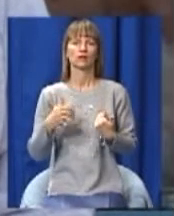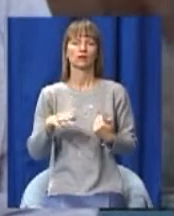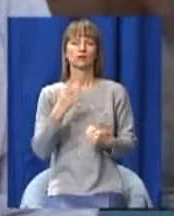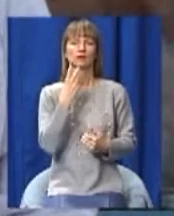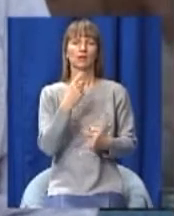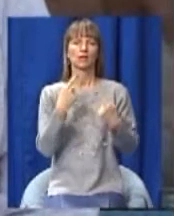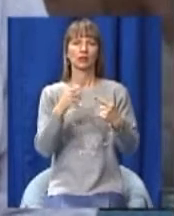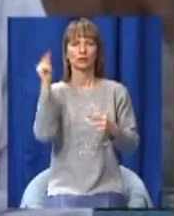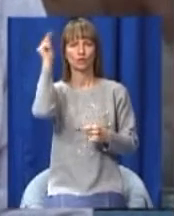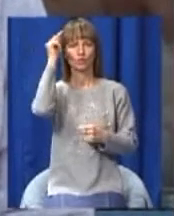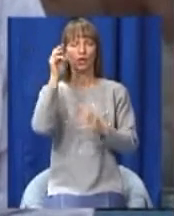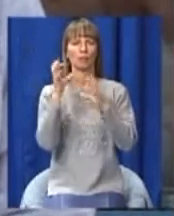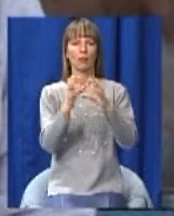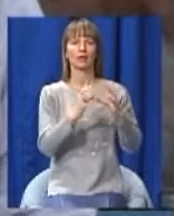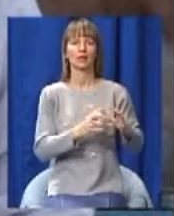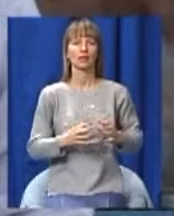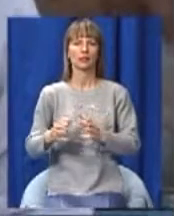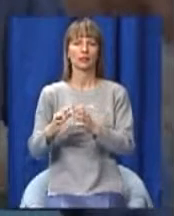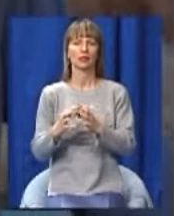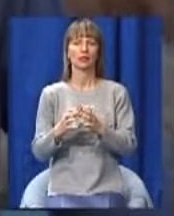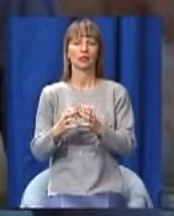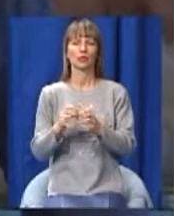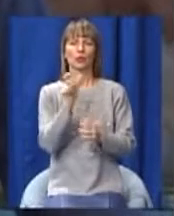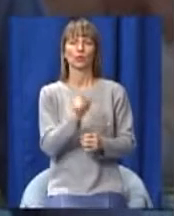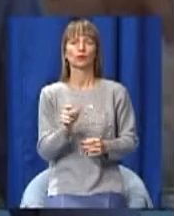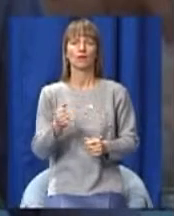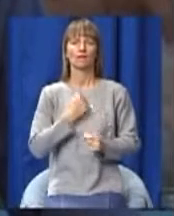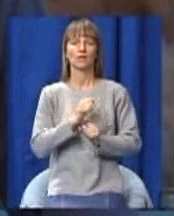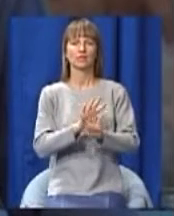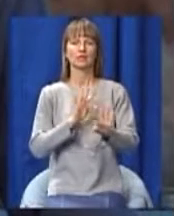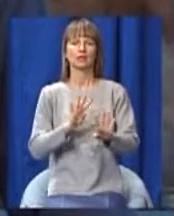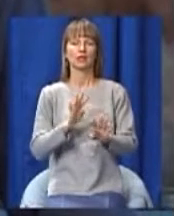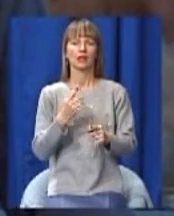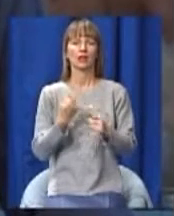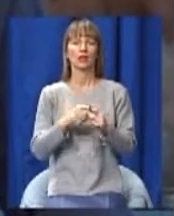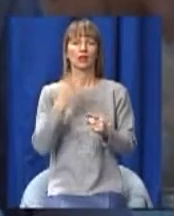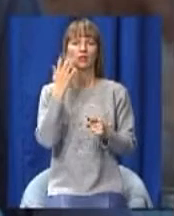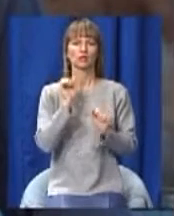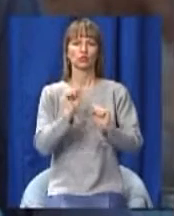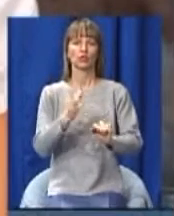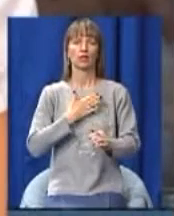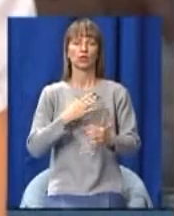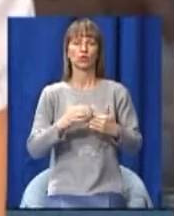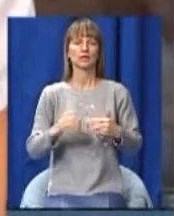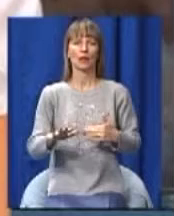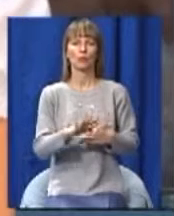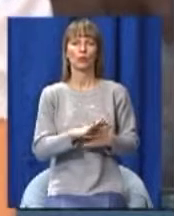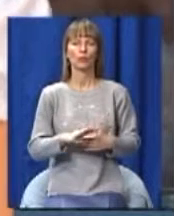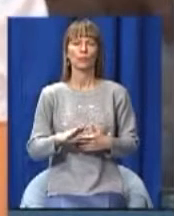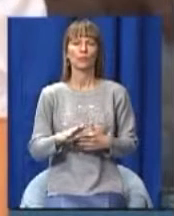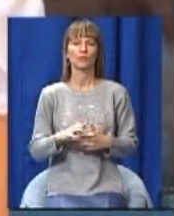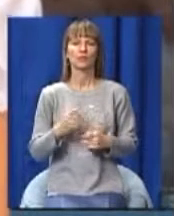всякие планеты. Детей. Войска – это те, которые защищают нашу Землю.